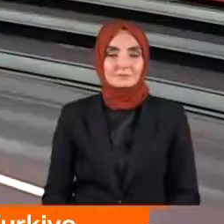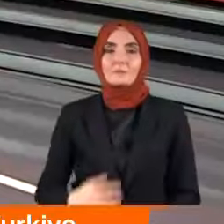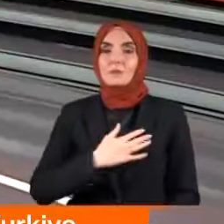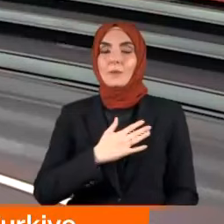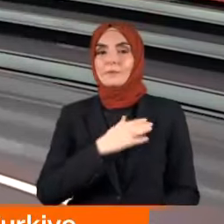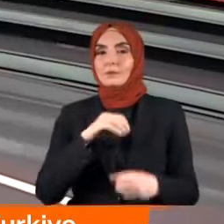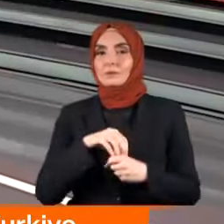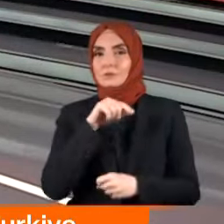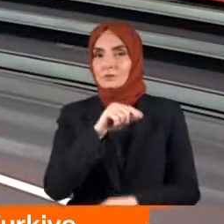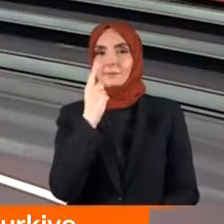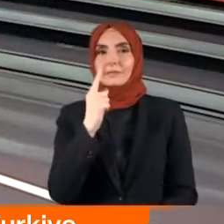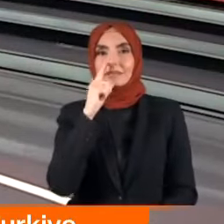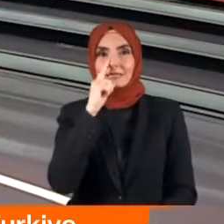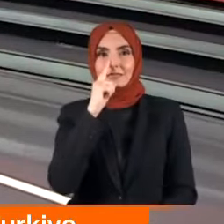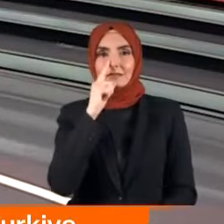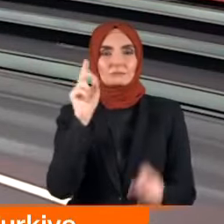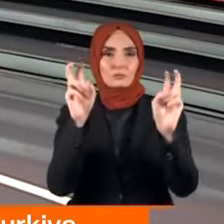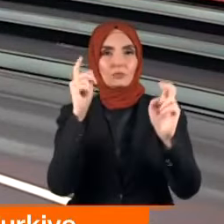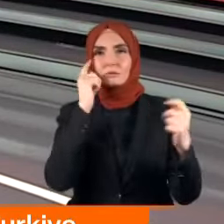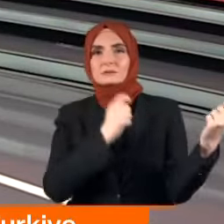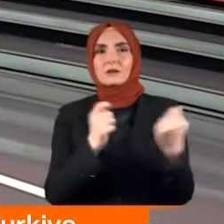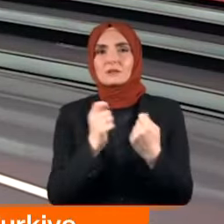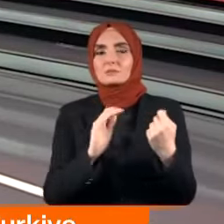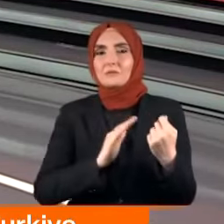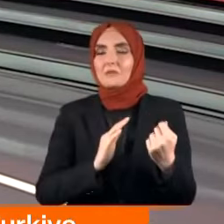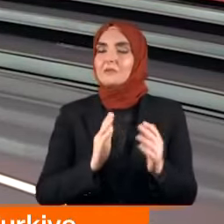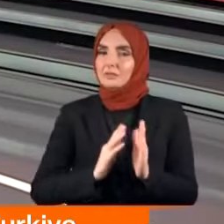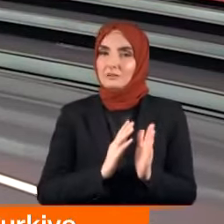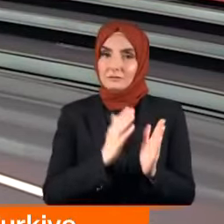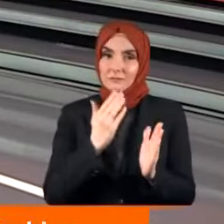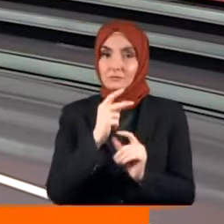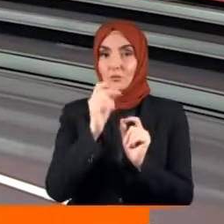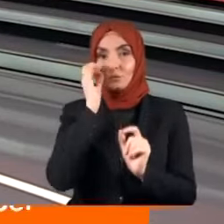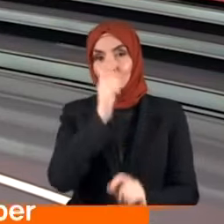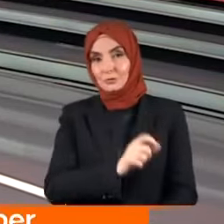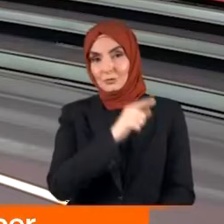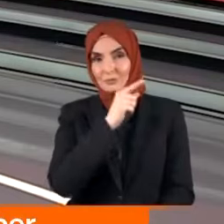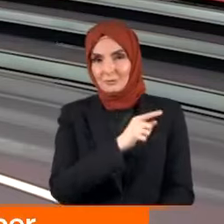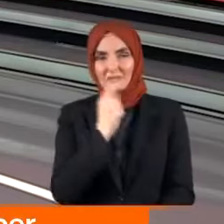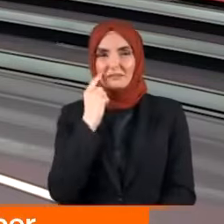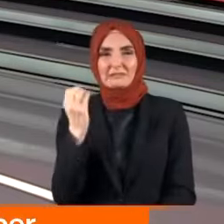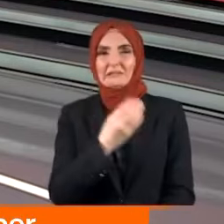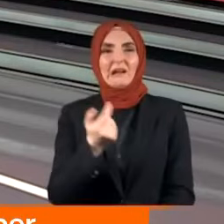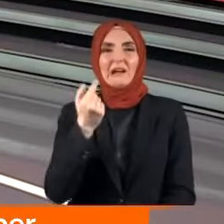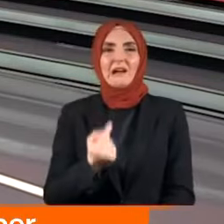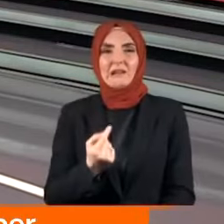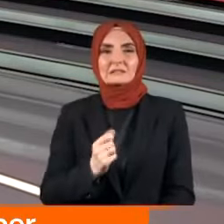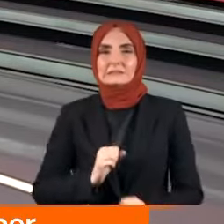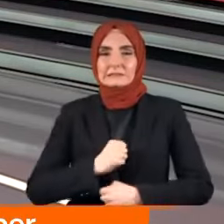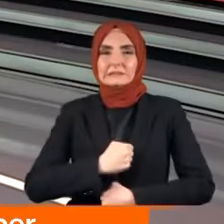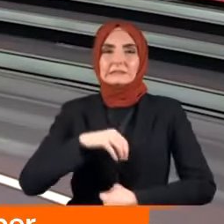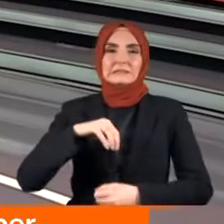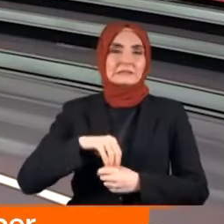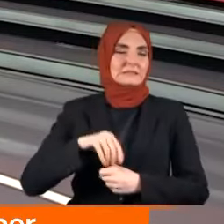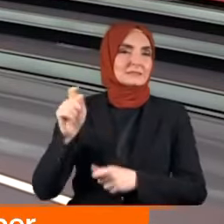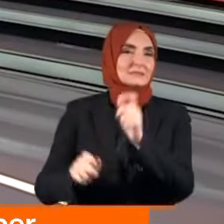Cumhuriyet Halk Partisi'nde 1 Nisan tartışması bitmek bilmiyor. Özgür Özel'in 3-5 hazımsız diyerek önünü kapatmaya çalışması pek yeterli